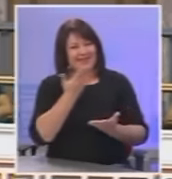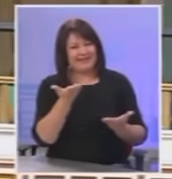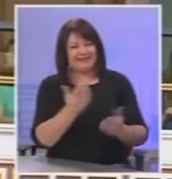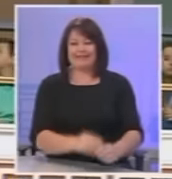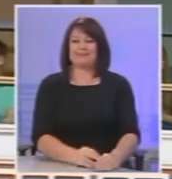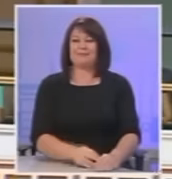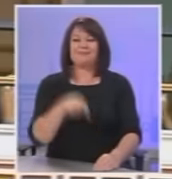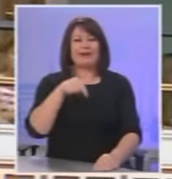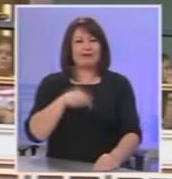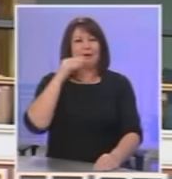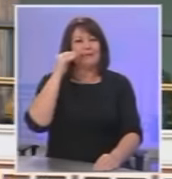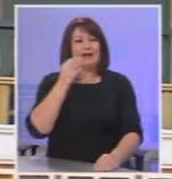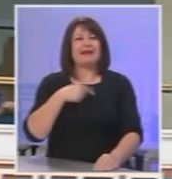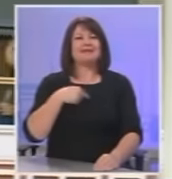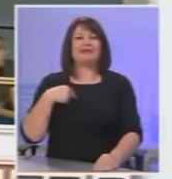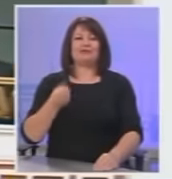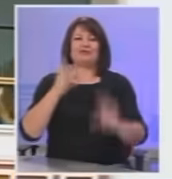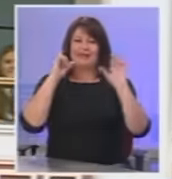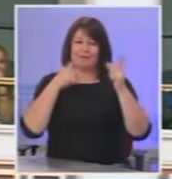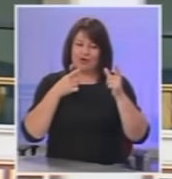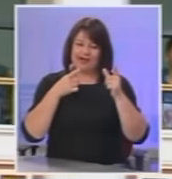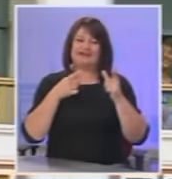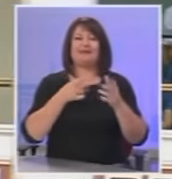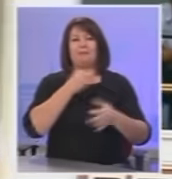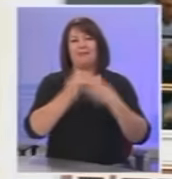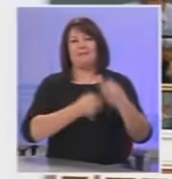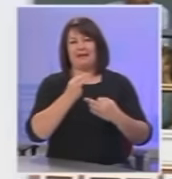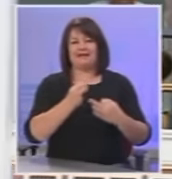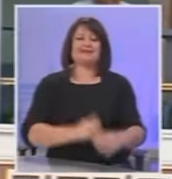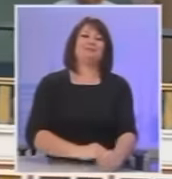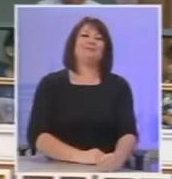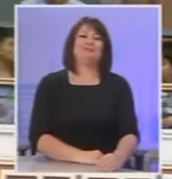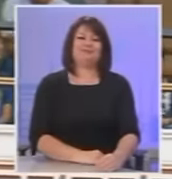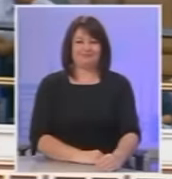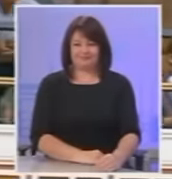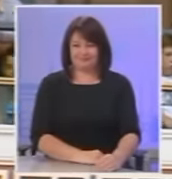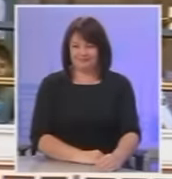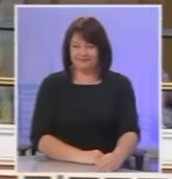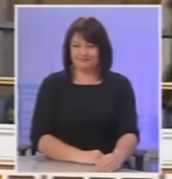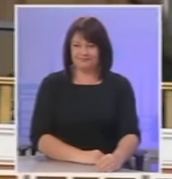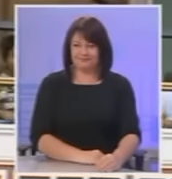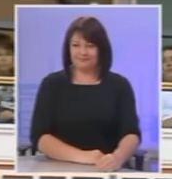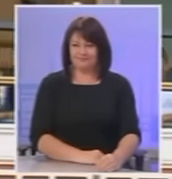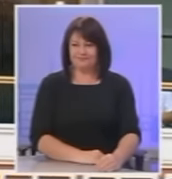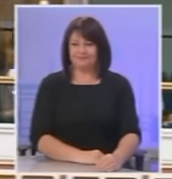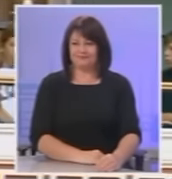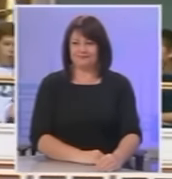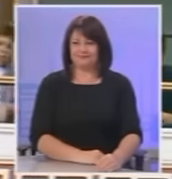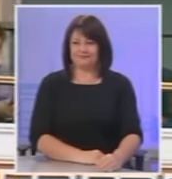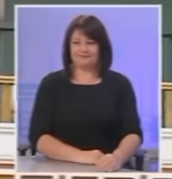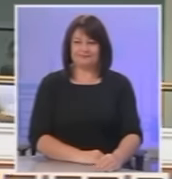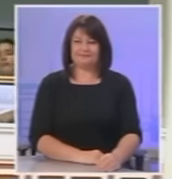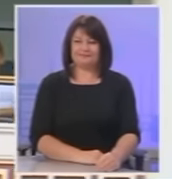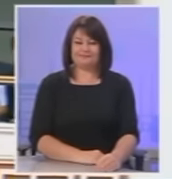Και ευθύς αμέσως δίνουμε το λόγο στον κύριο Μημαράκη, τον πρόεδρο της κοινοβουλευτικής ομάδας της Νέας Δημοκρατίας. Κύριε Πρόεδρε, για 20